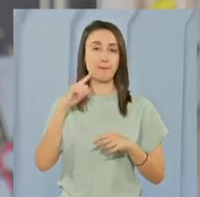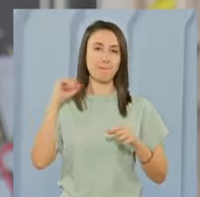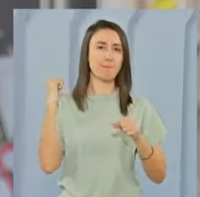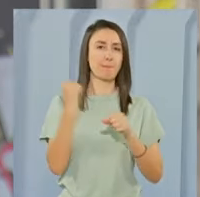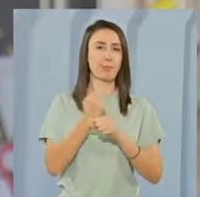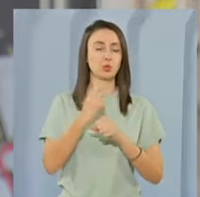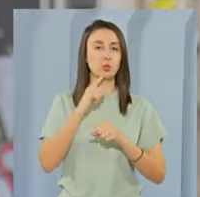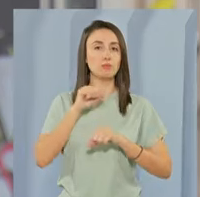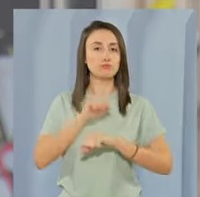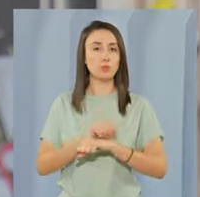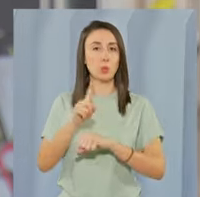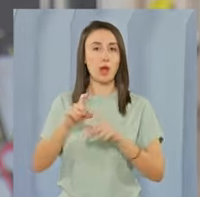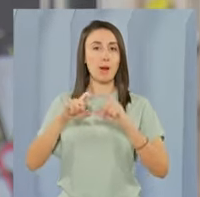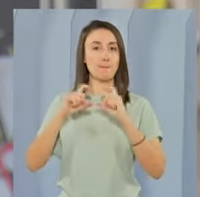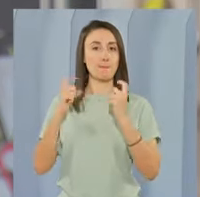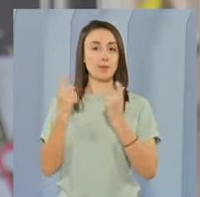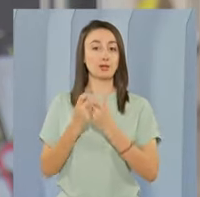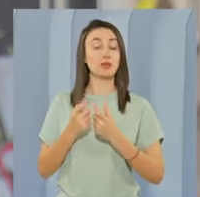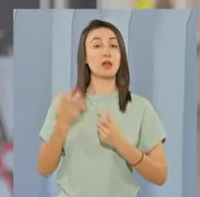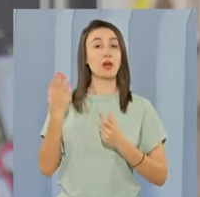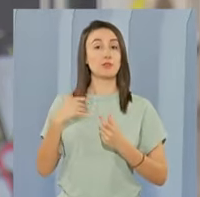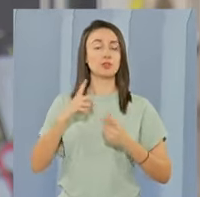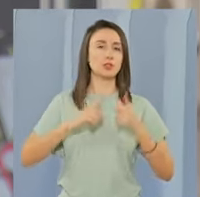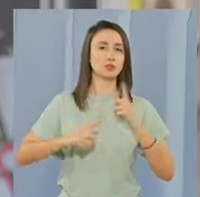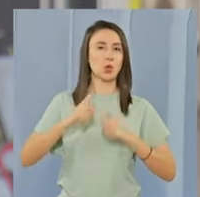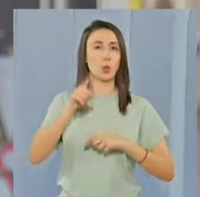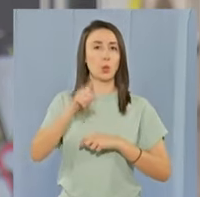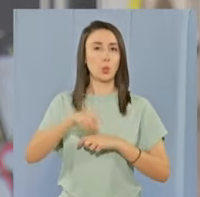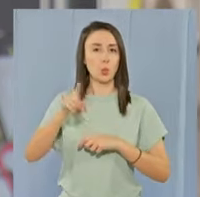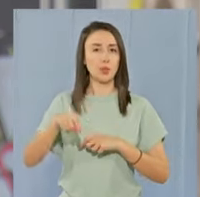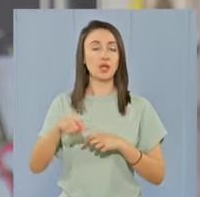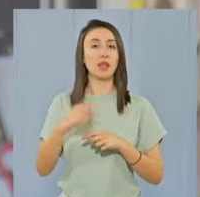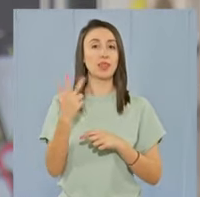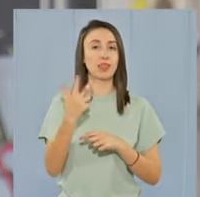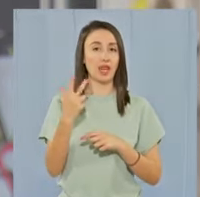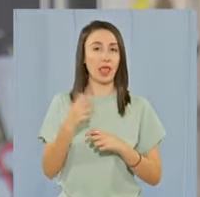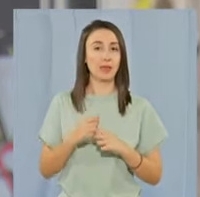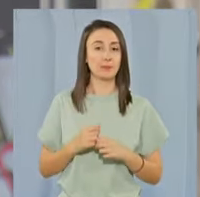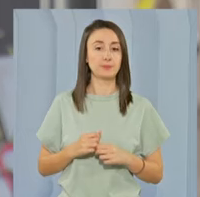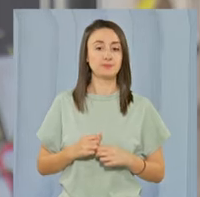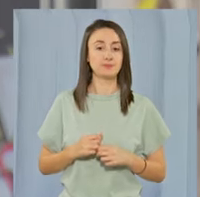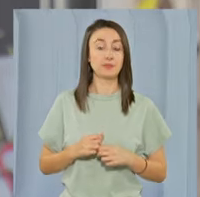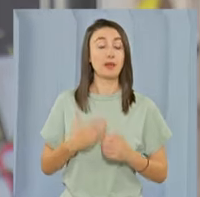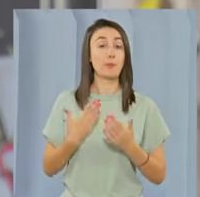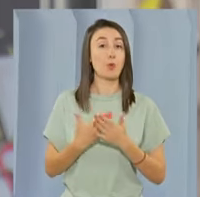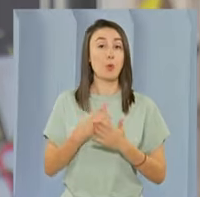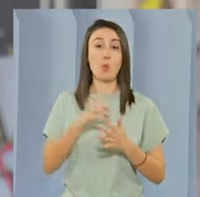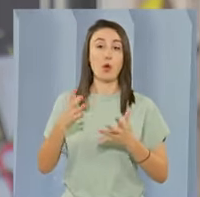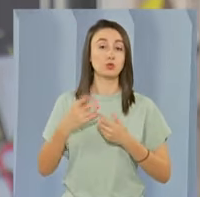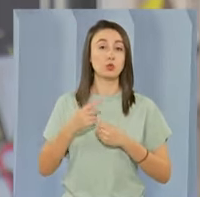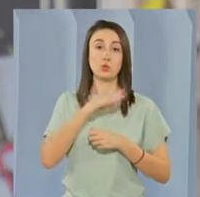bătută și sechestrată într-un apartament, ar fi fost chinuite luni întregi de cei trei monștri cu chip de om, pentru că nu